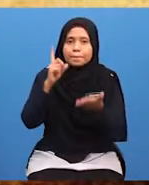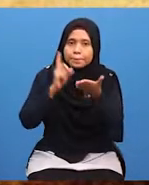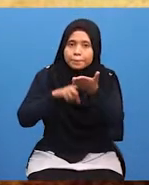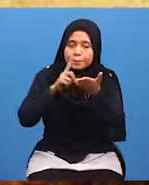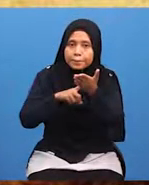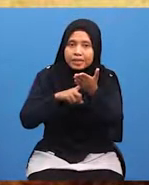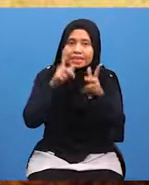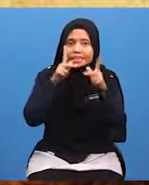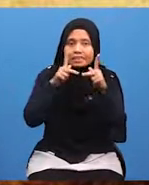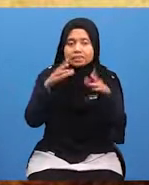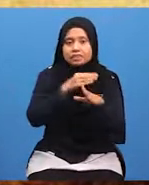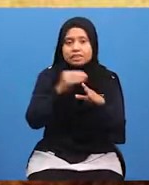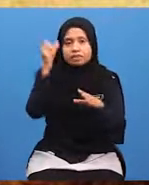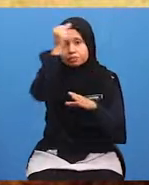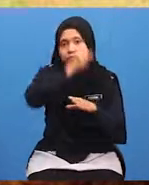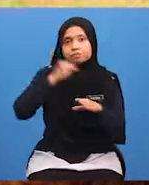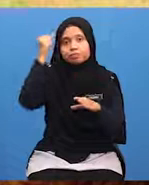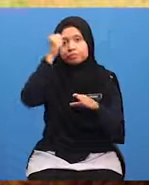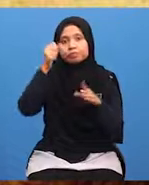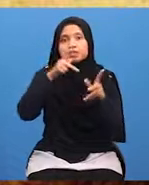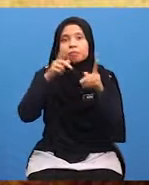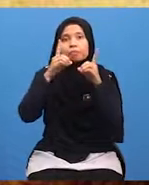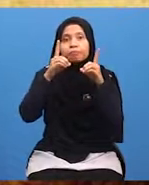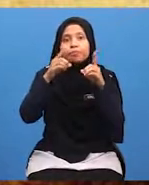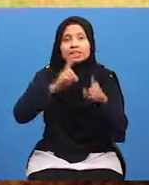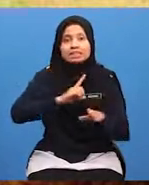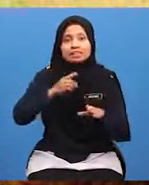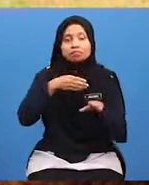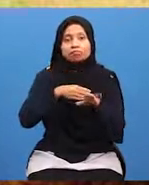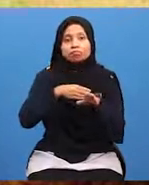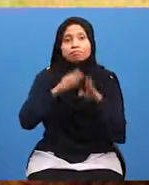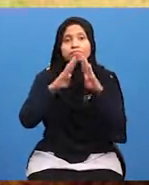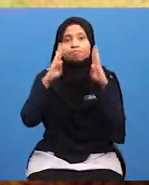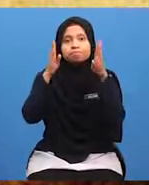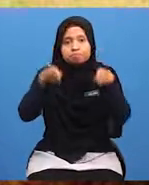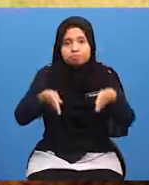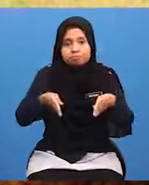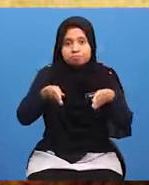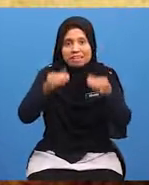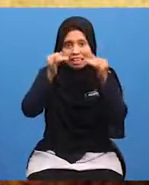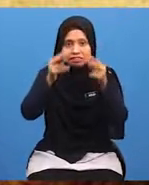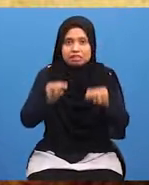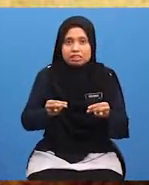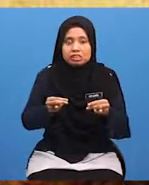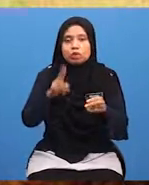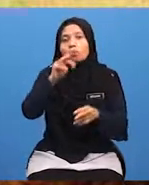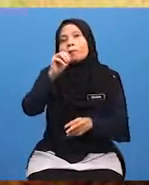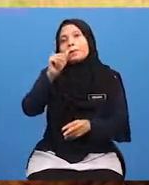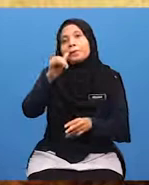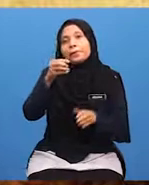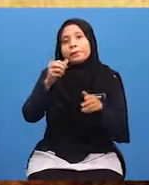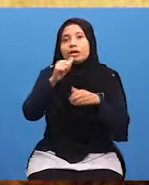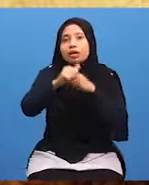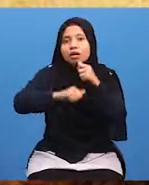membincangkan falsafah dan ciri-ciri pendidikan Islam pada zaman Bani Umayyah abad ke-7 hingga abad